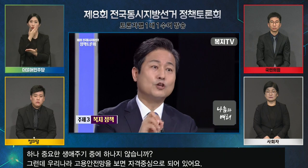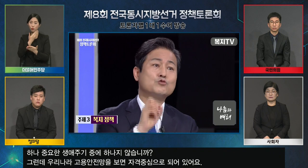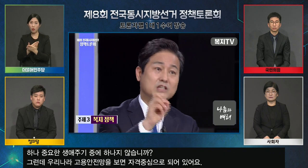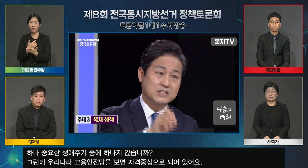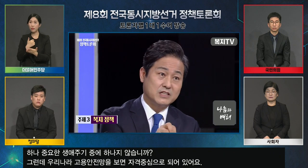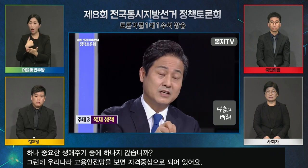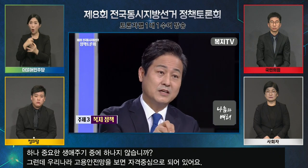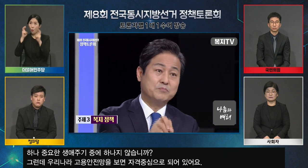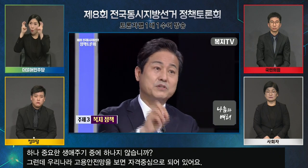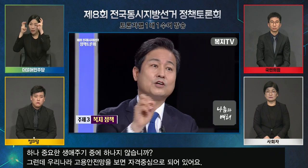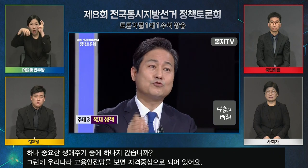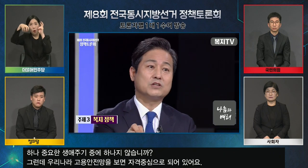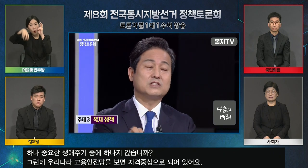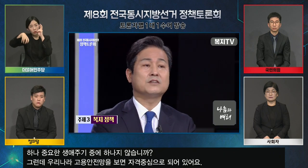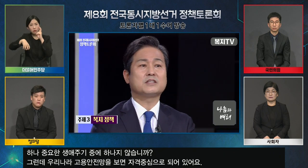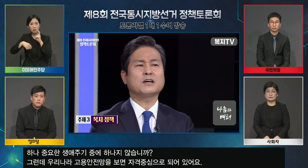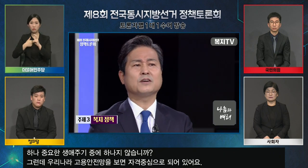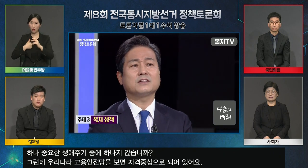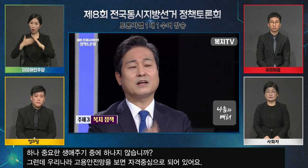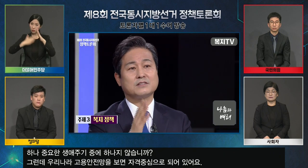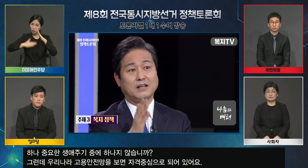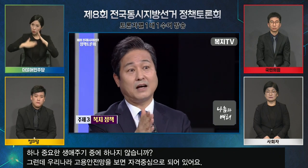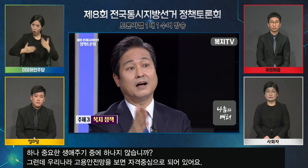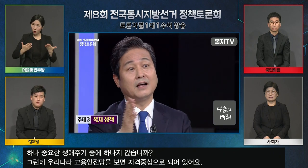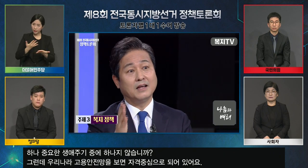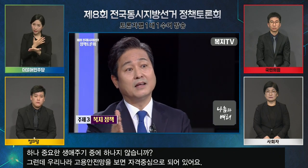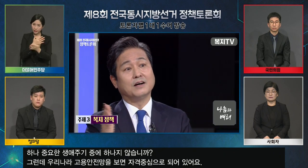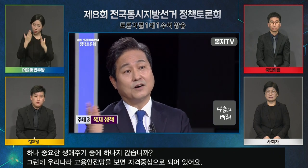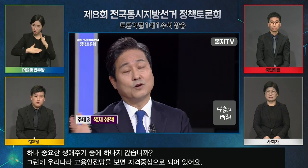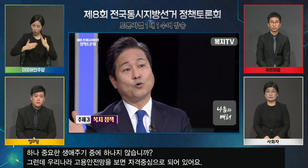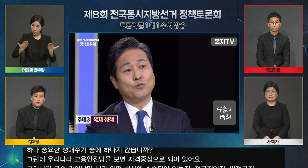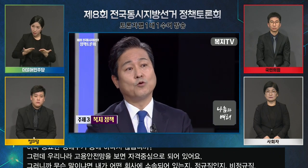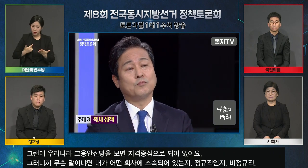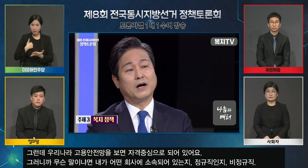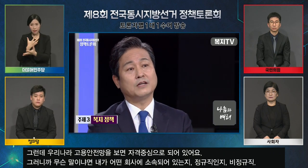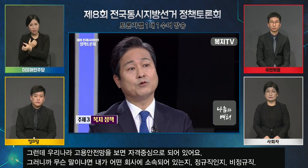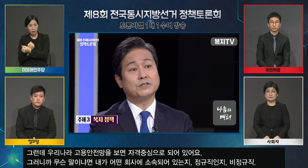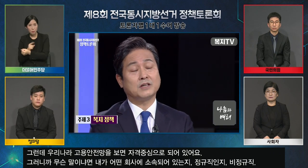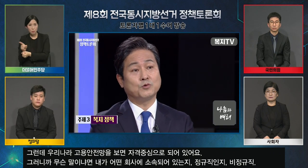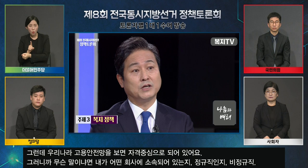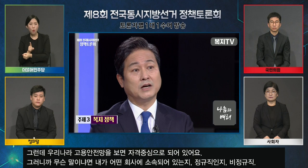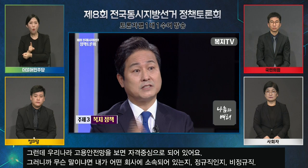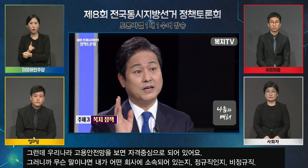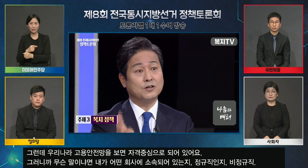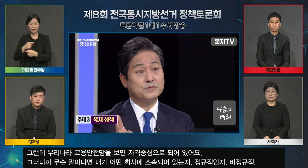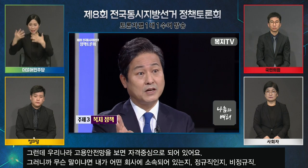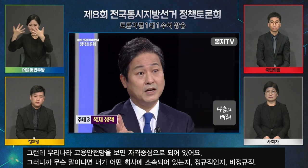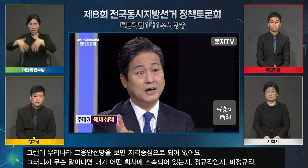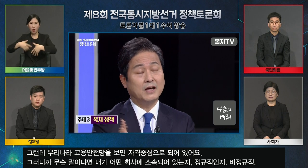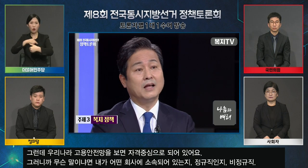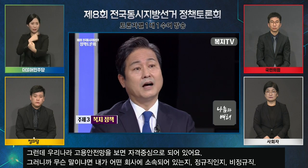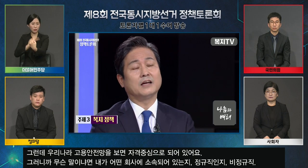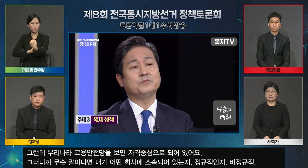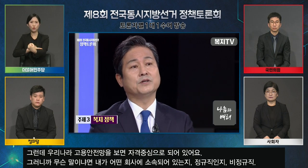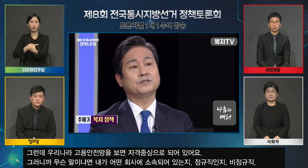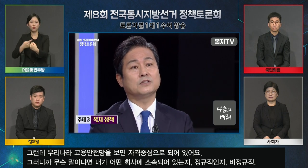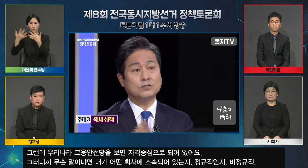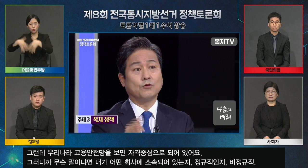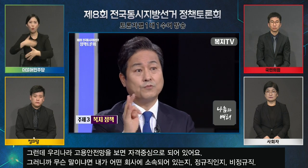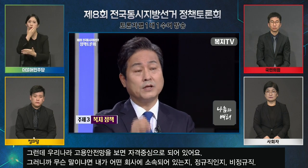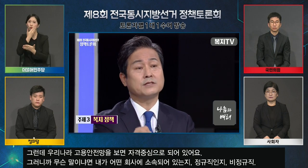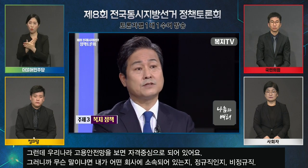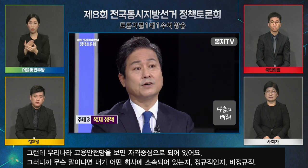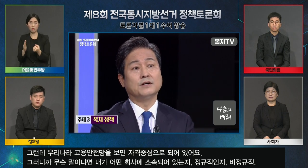정규직인지 비정규직인지 이런 자격에 따라서 다 고용보험 망이 되어 있다 보니까 자영업자나 아니면